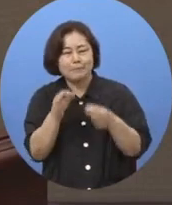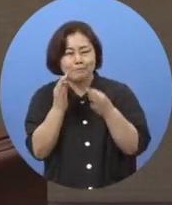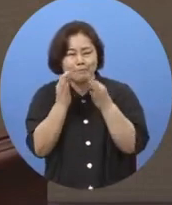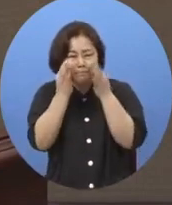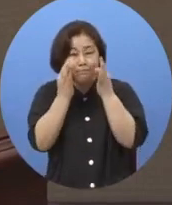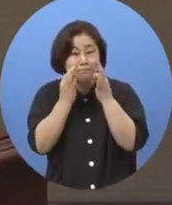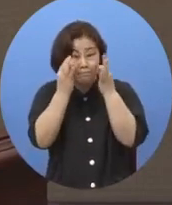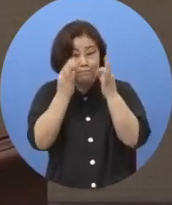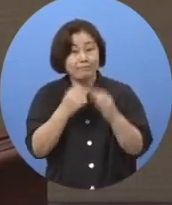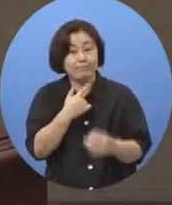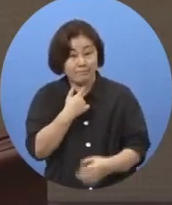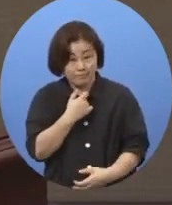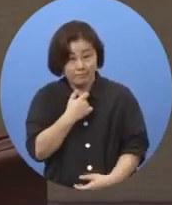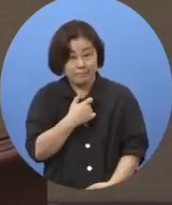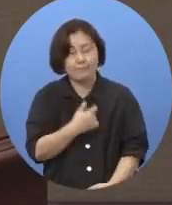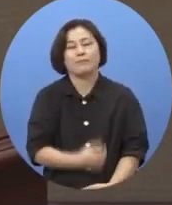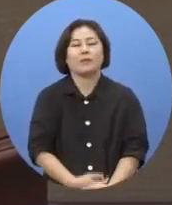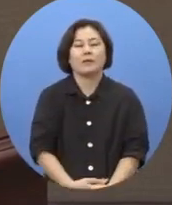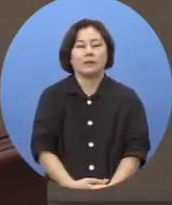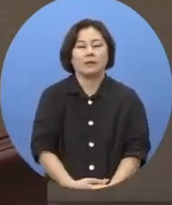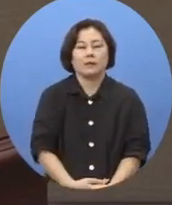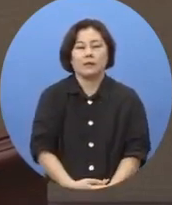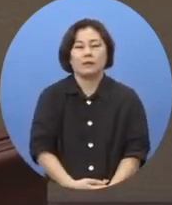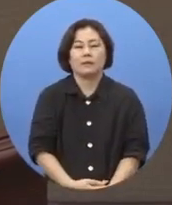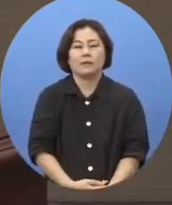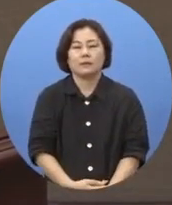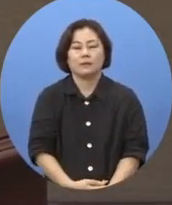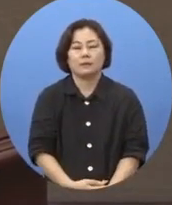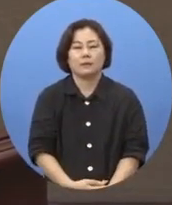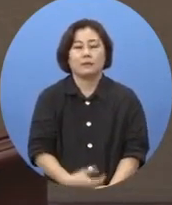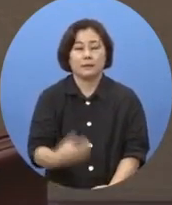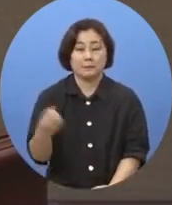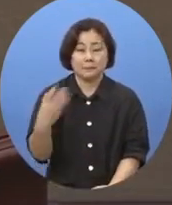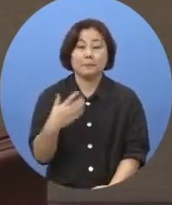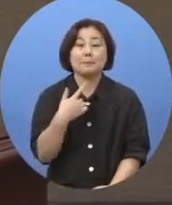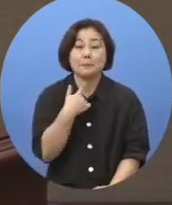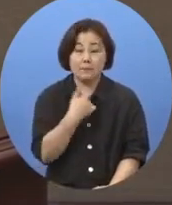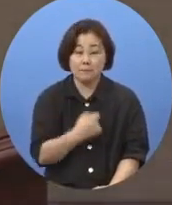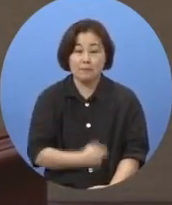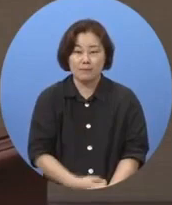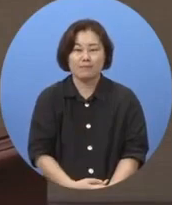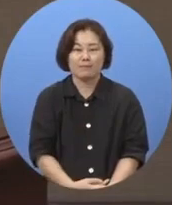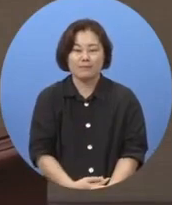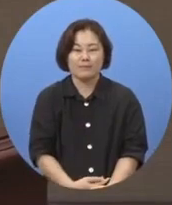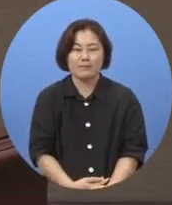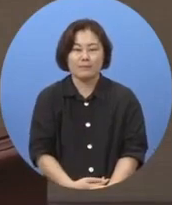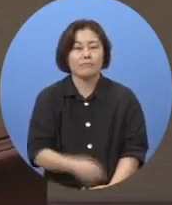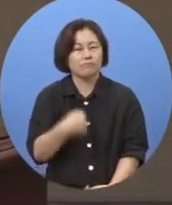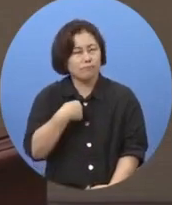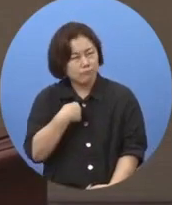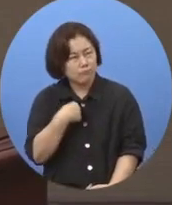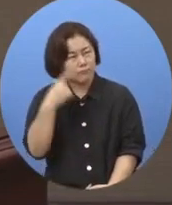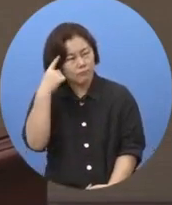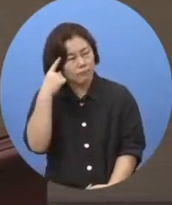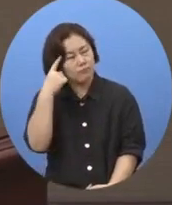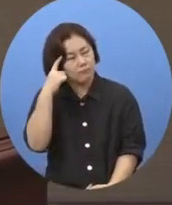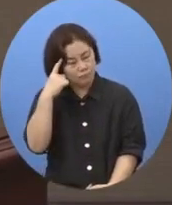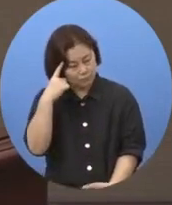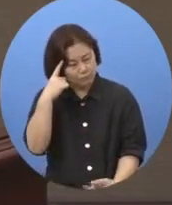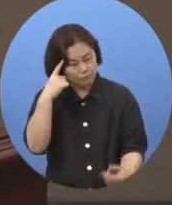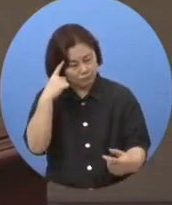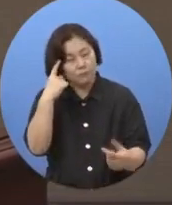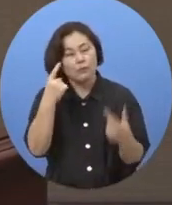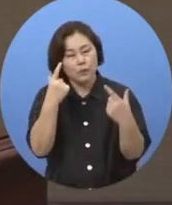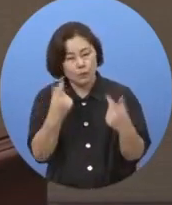공공임대주택 공급에 대한 적극적인 의지를 받게 신 바 있습니다 저도 크게 공감하고 있는